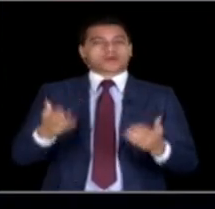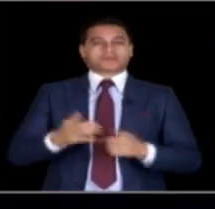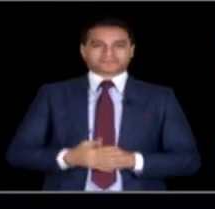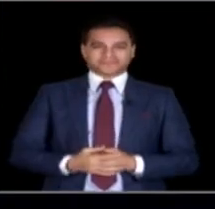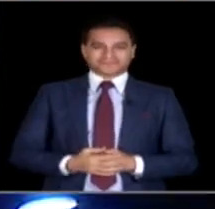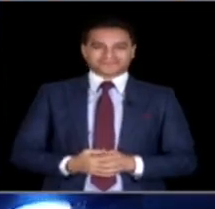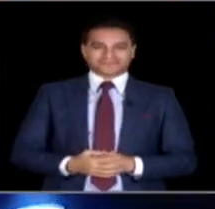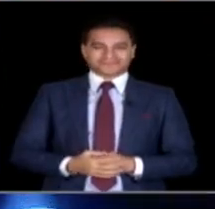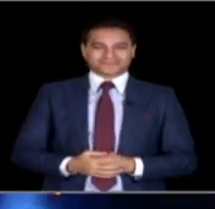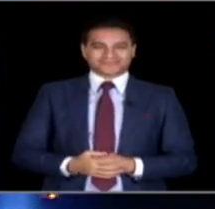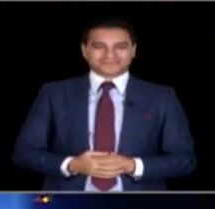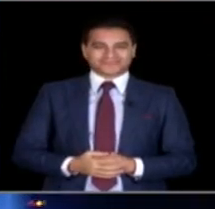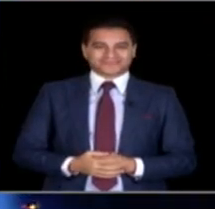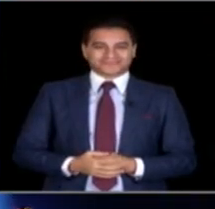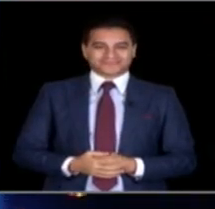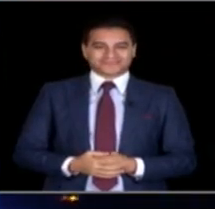هو.